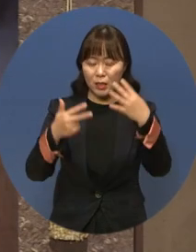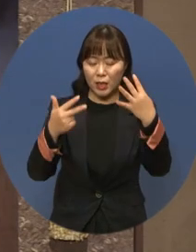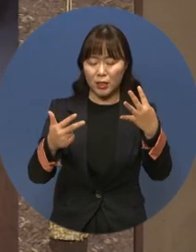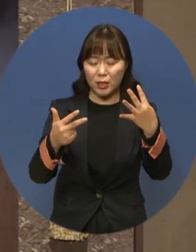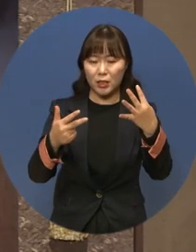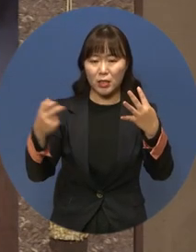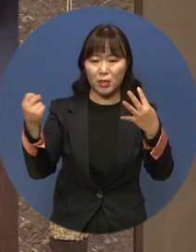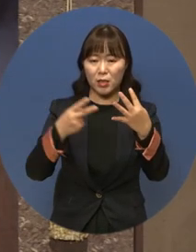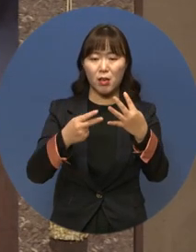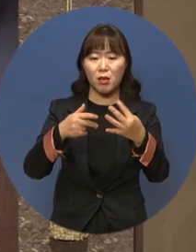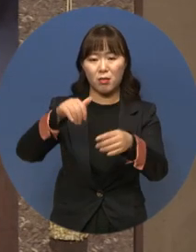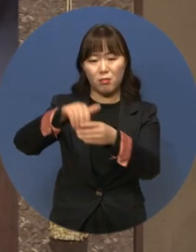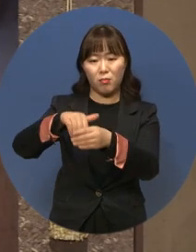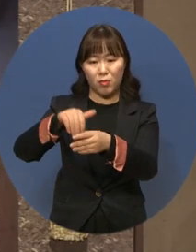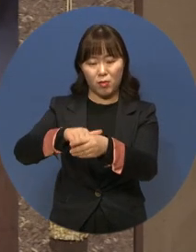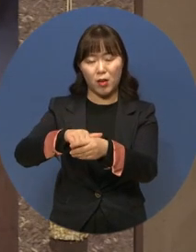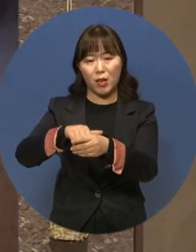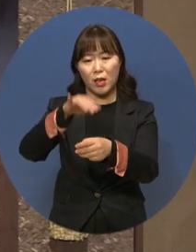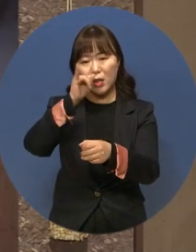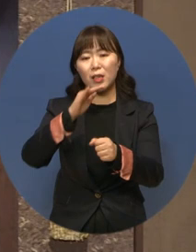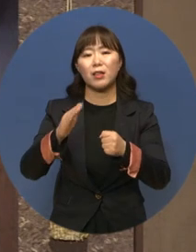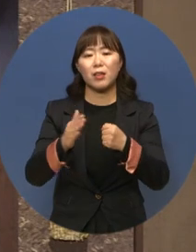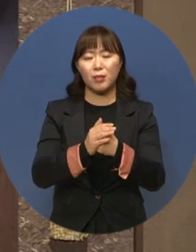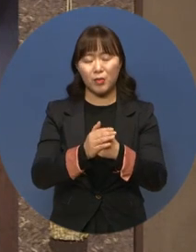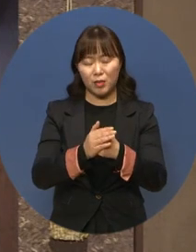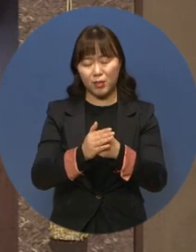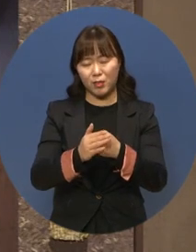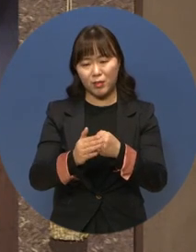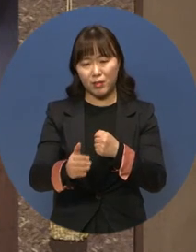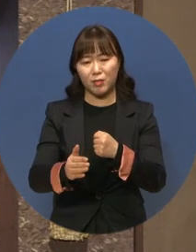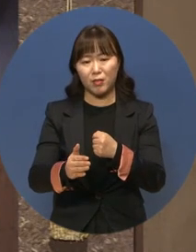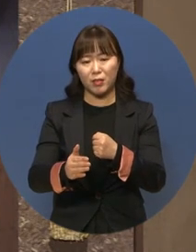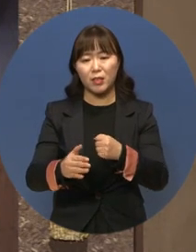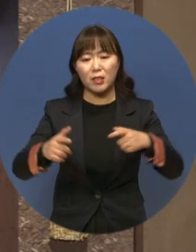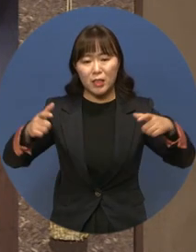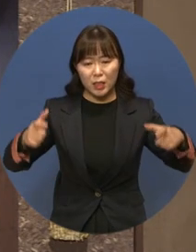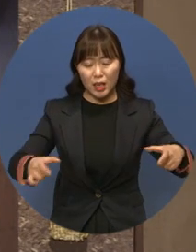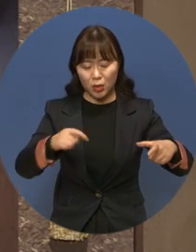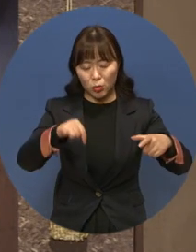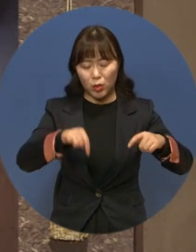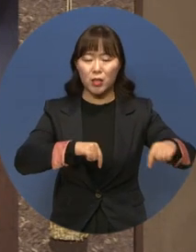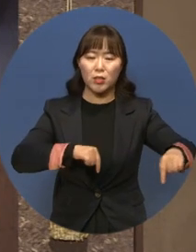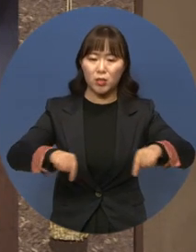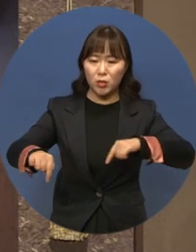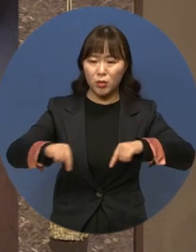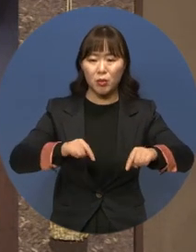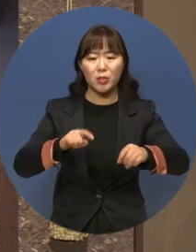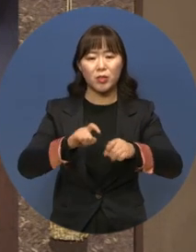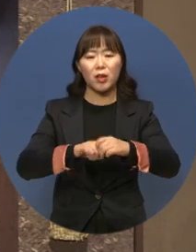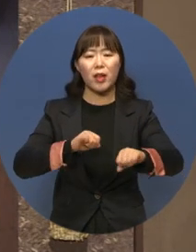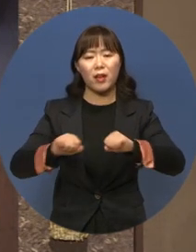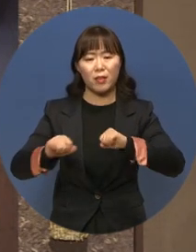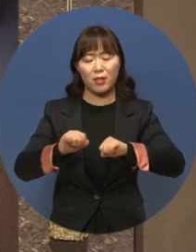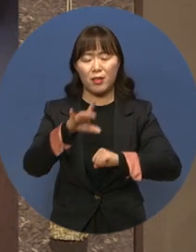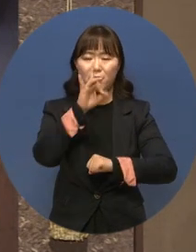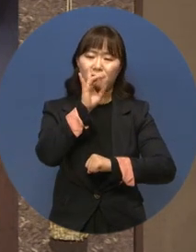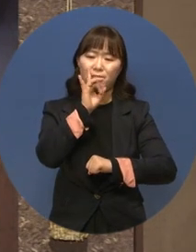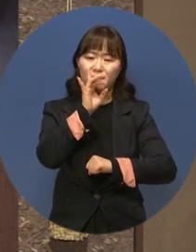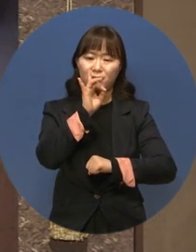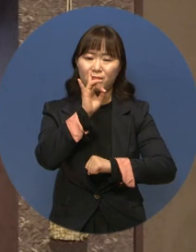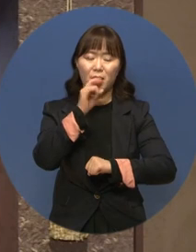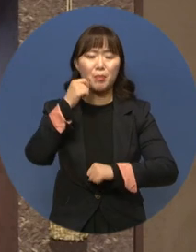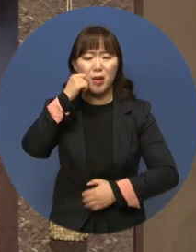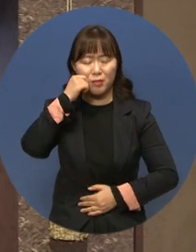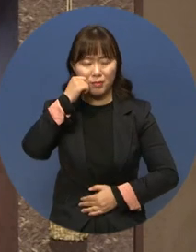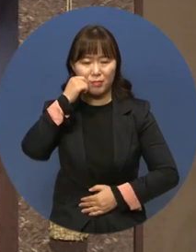4.7 재보궐선거가 있는 바람에 예. 그 기간에는 또 이제 그 이게 정치적 행위를 못하게